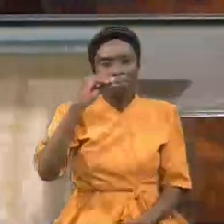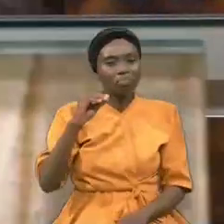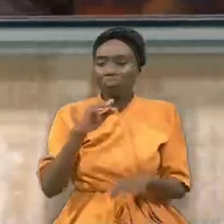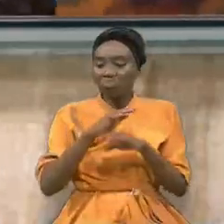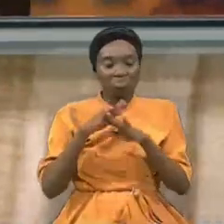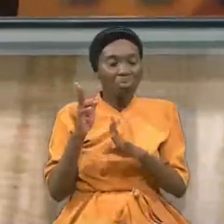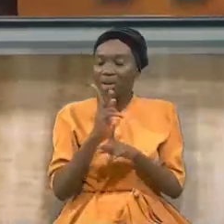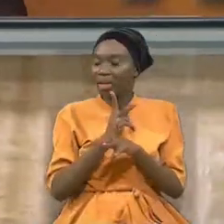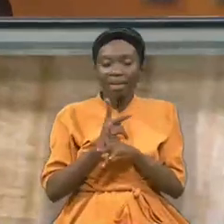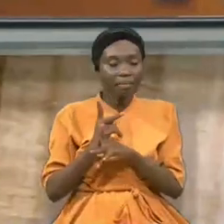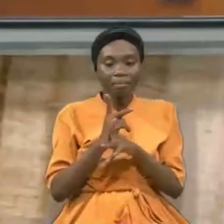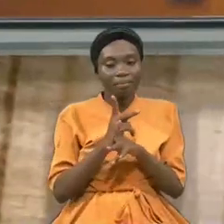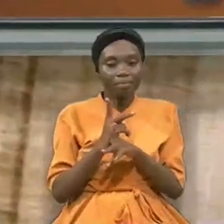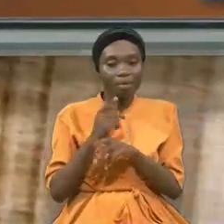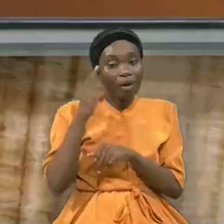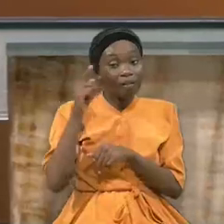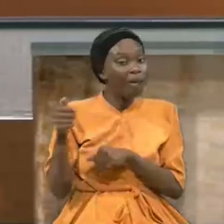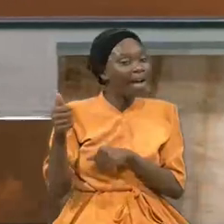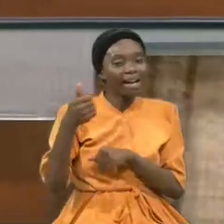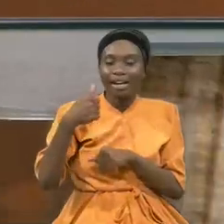Sans t'inquiéter de personne.